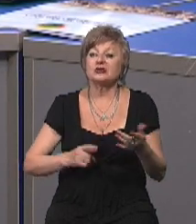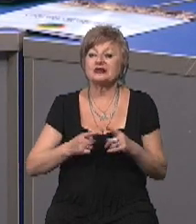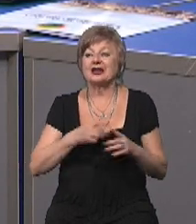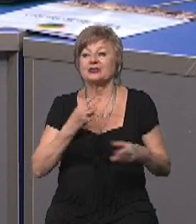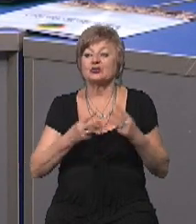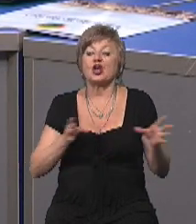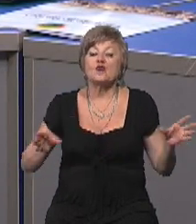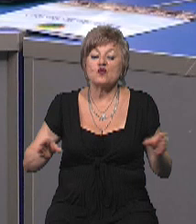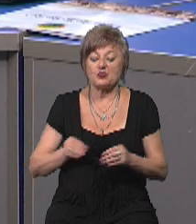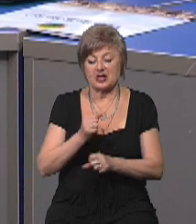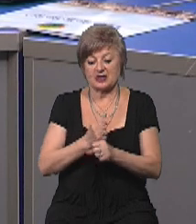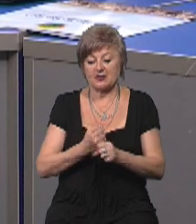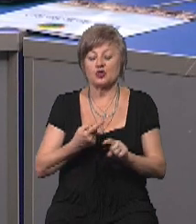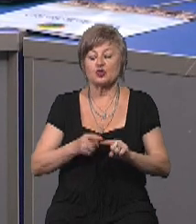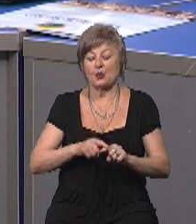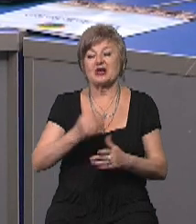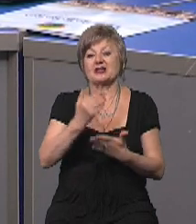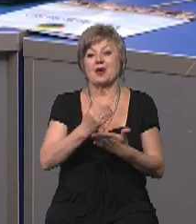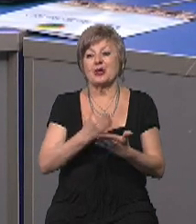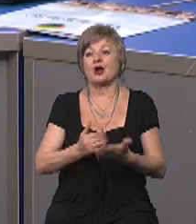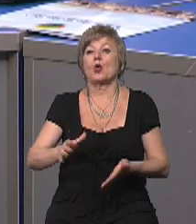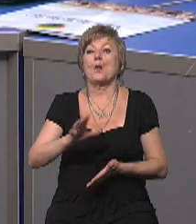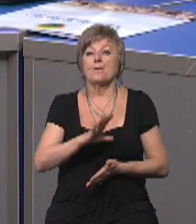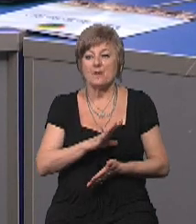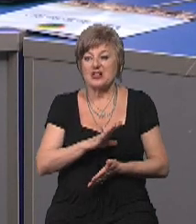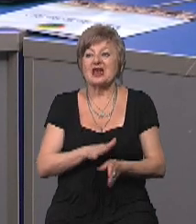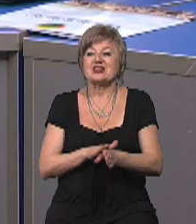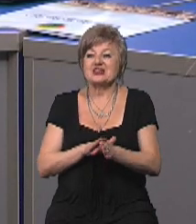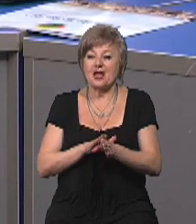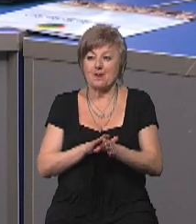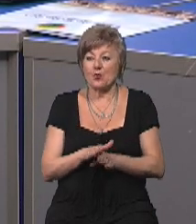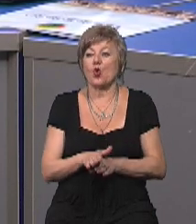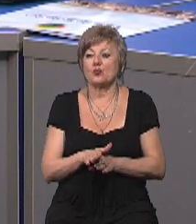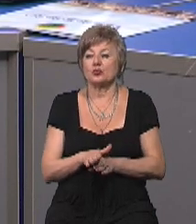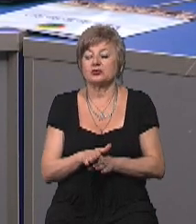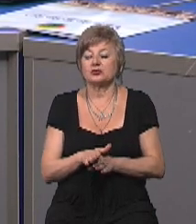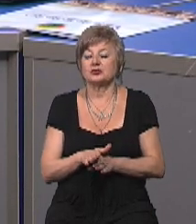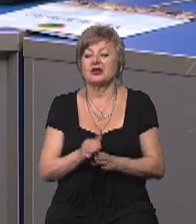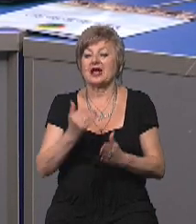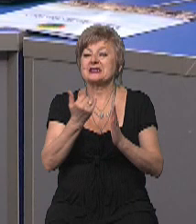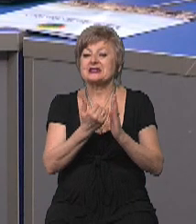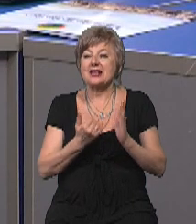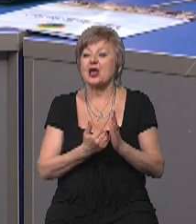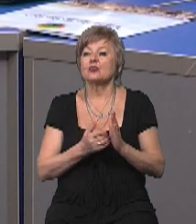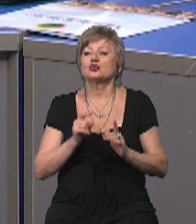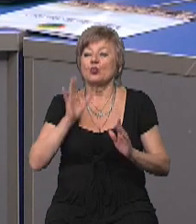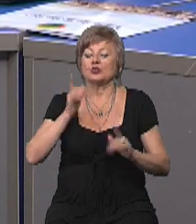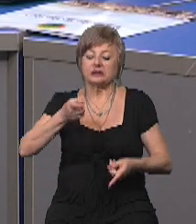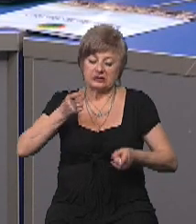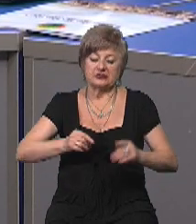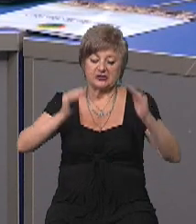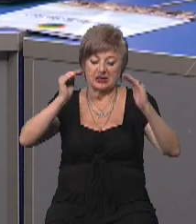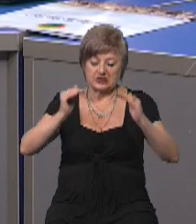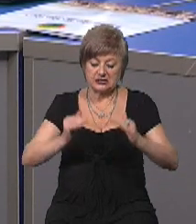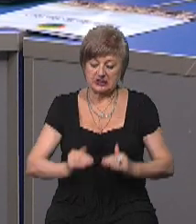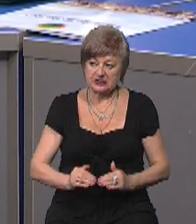емоції, спільно працювати над тим, щоб ця програма була наповнена значно, ну, такою схемою, яка дійсно буде знищувати амброзію. Я, кстати,